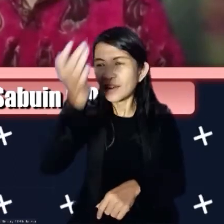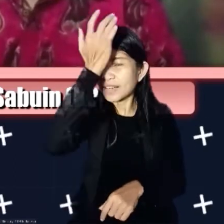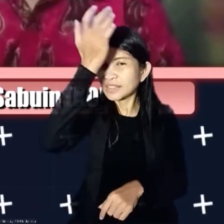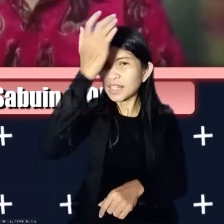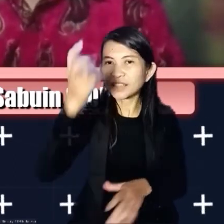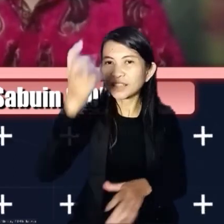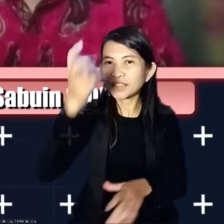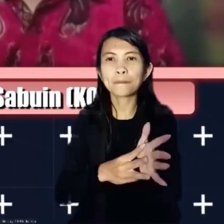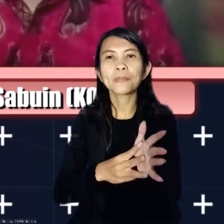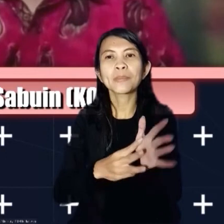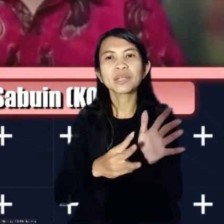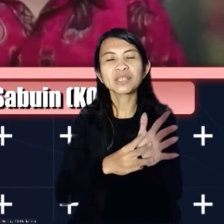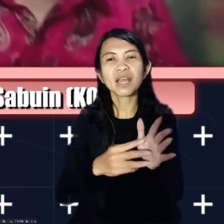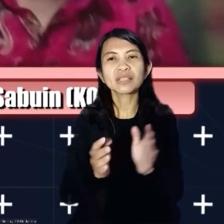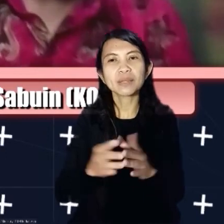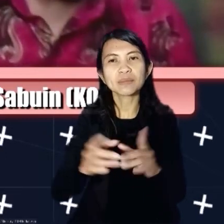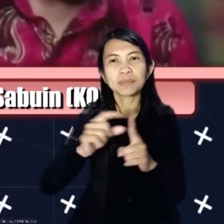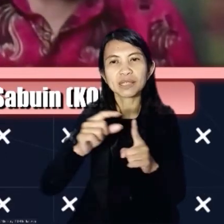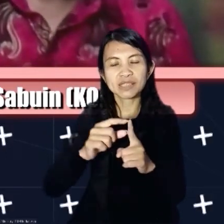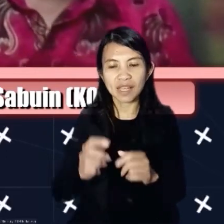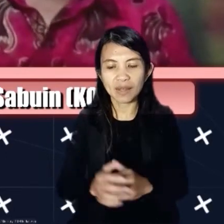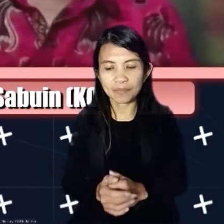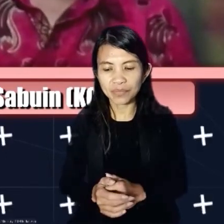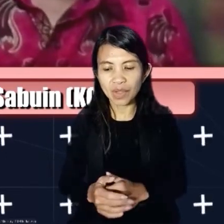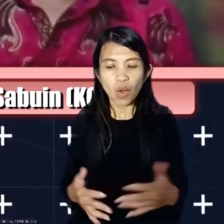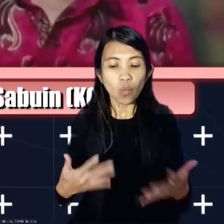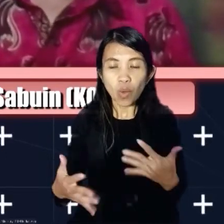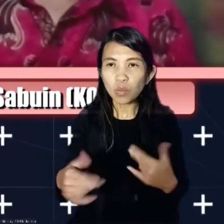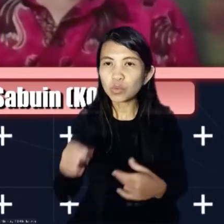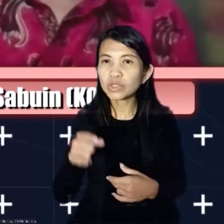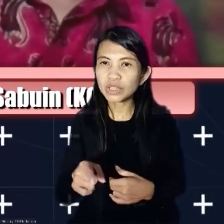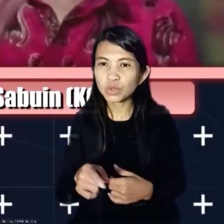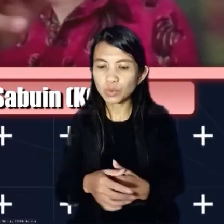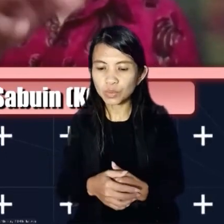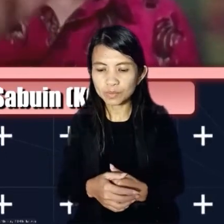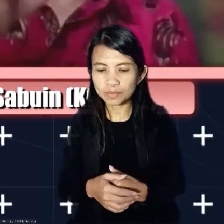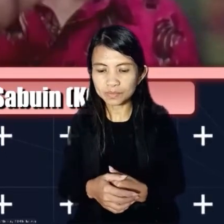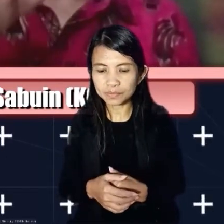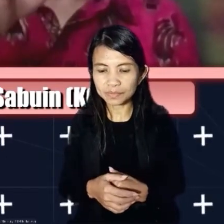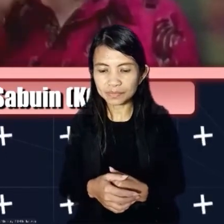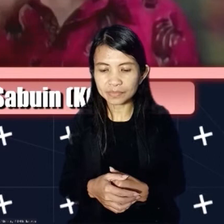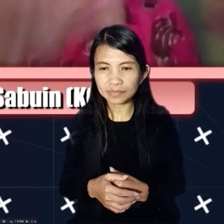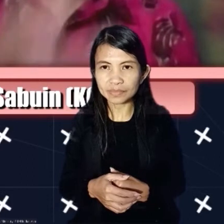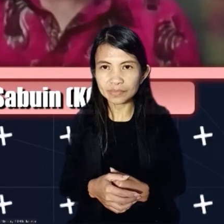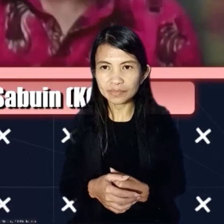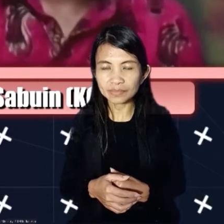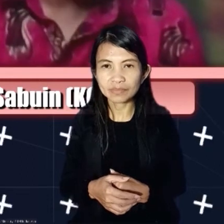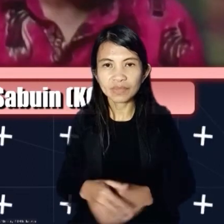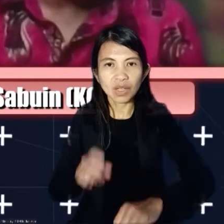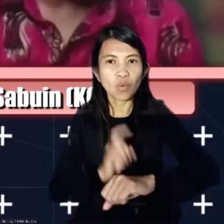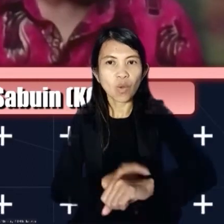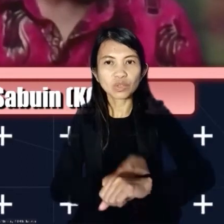media dan persia itu pada you Daniel ada di zaman